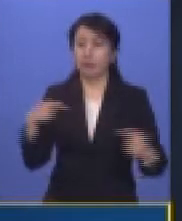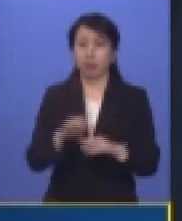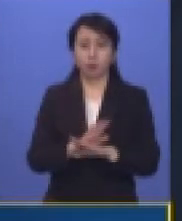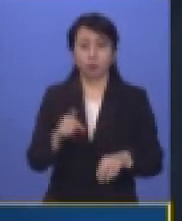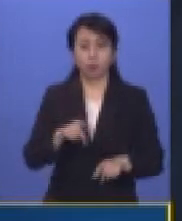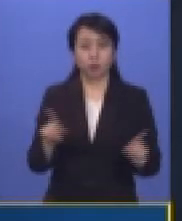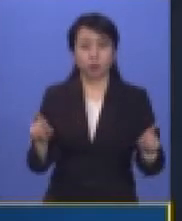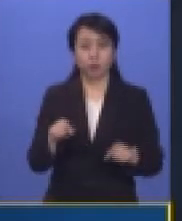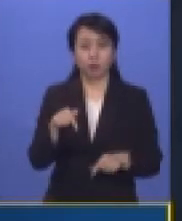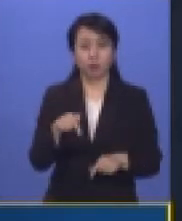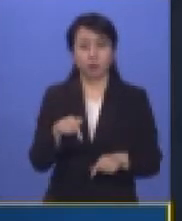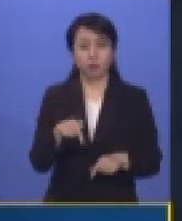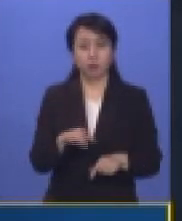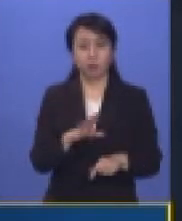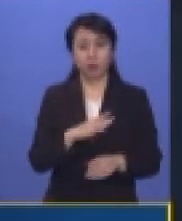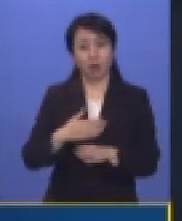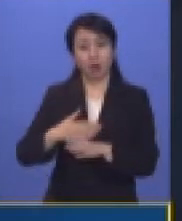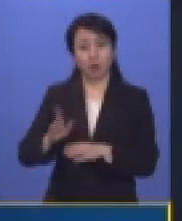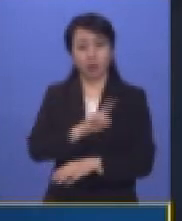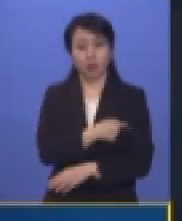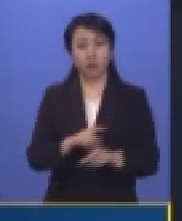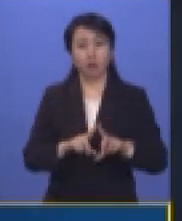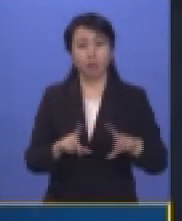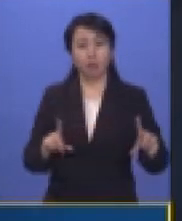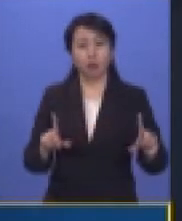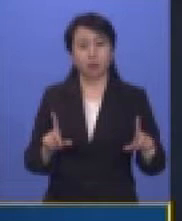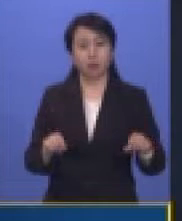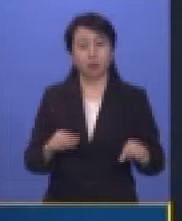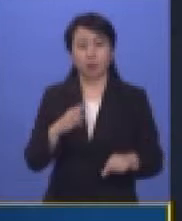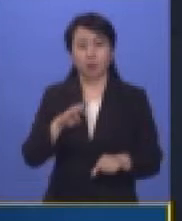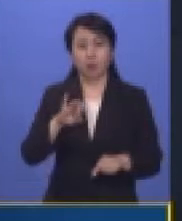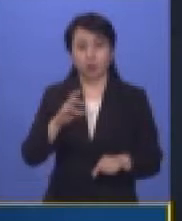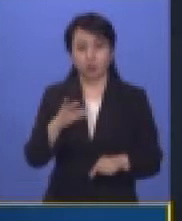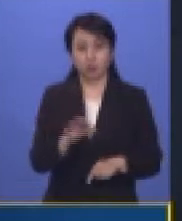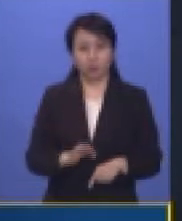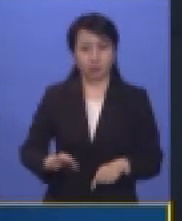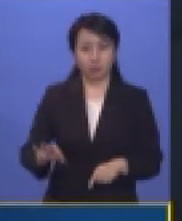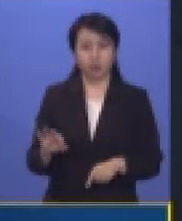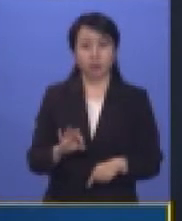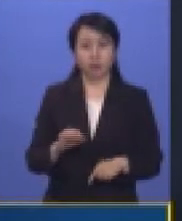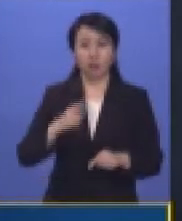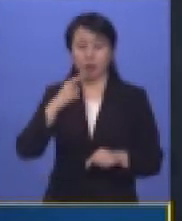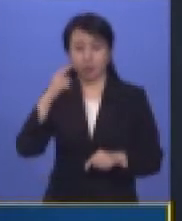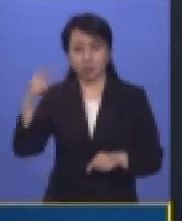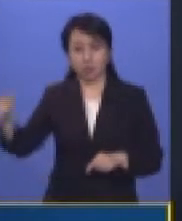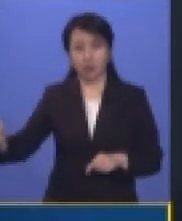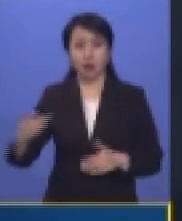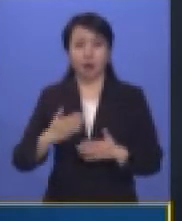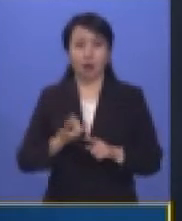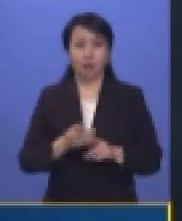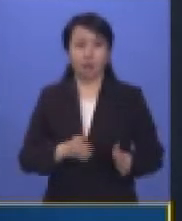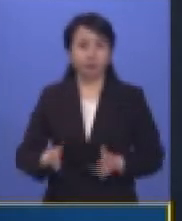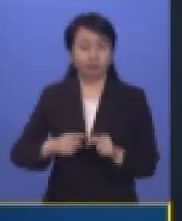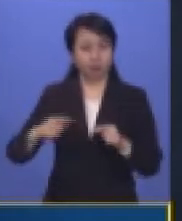чтобы здесь, значит, было как отделение Таньшинской больницы. Все-таки расстояние приличное.